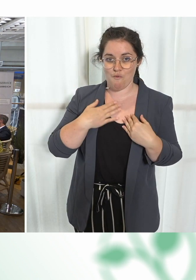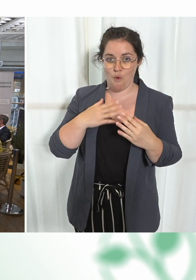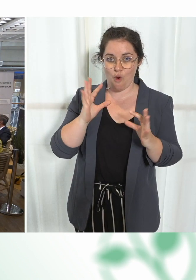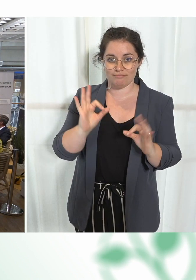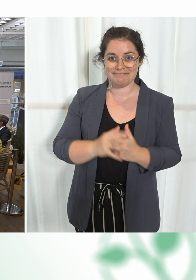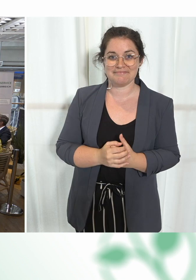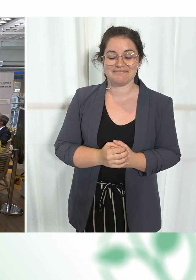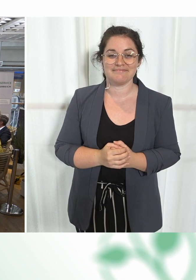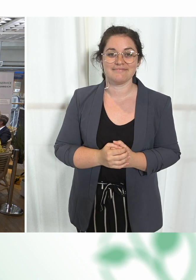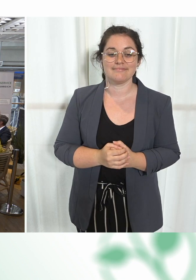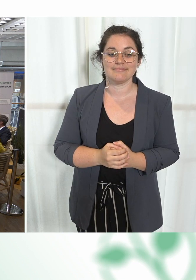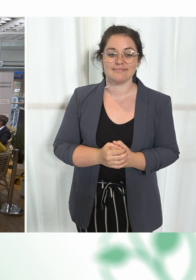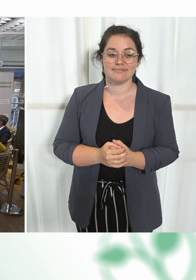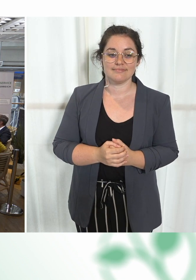fühlen.